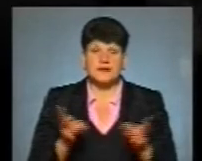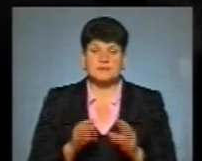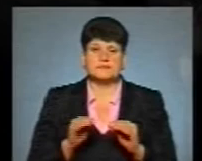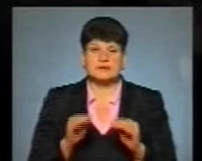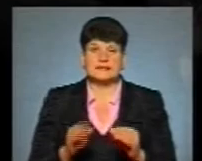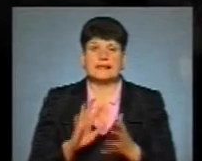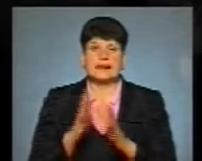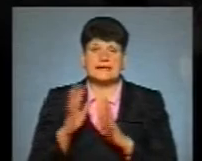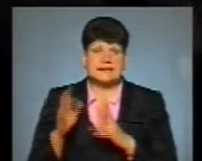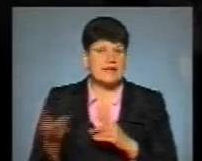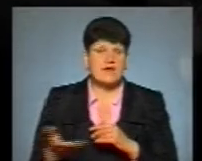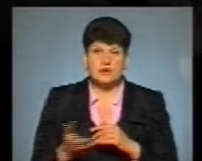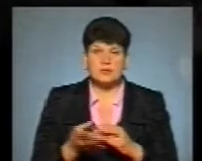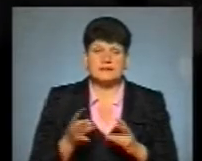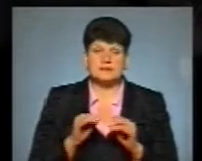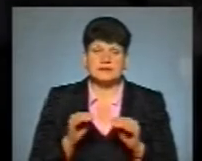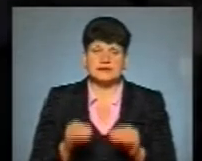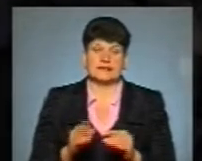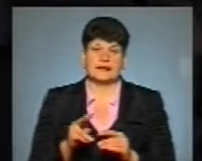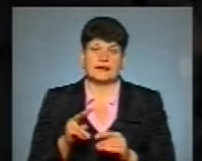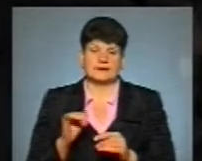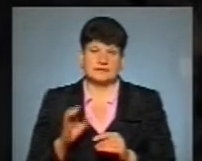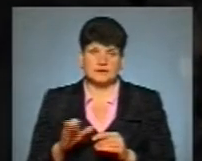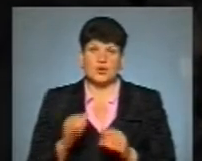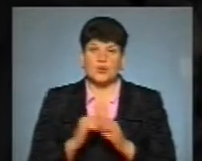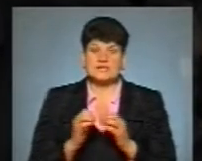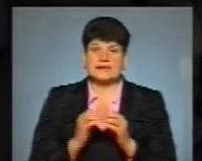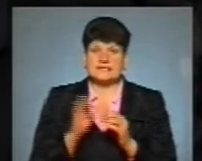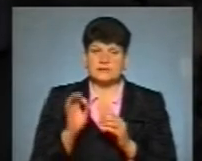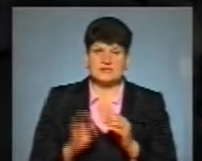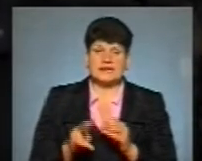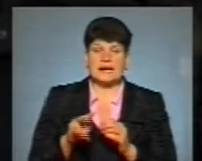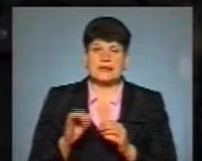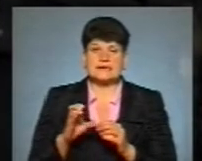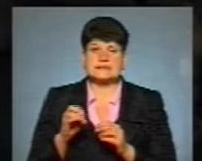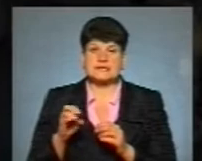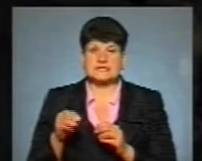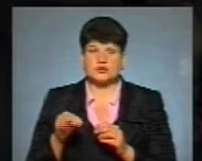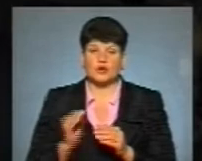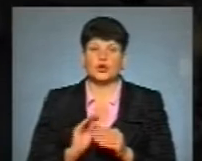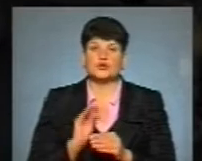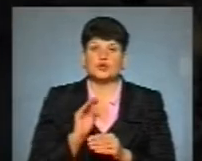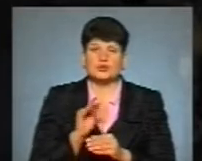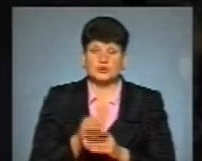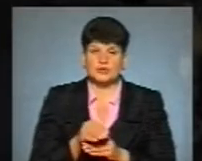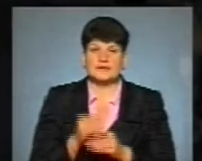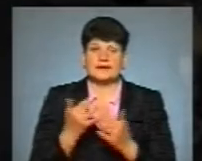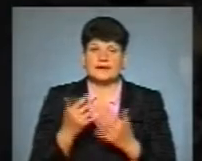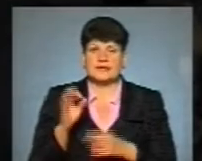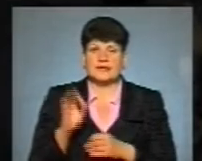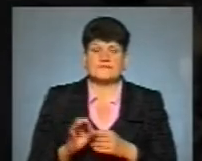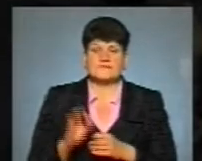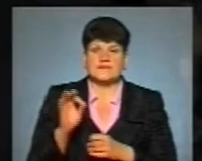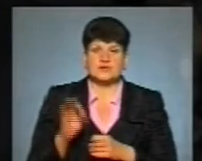ліси. Тобто не вирубувати, а насаджувати. Тому що кожних 10% лісистості вони дають додатково кілька